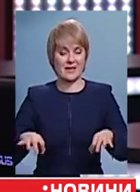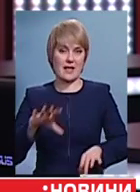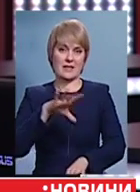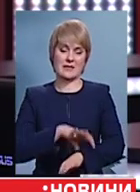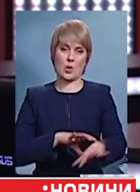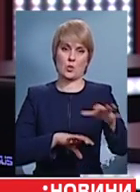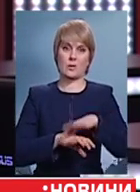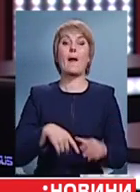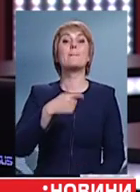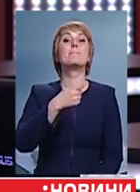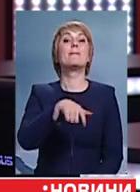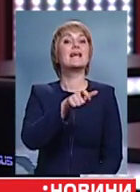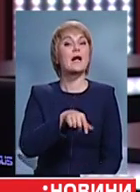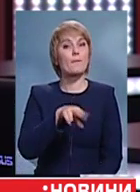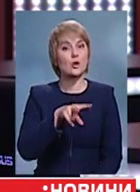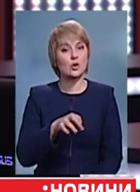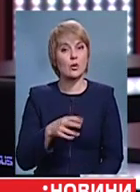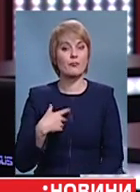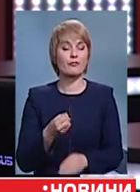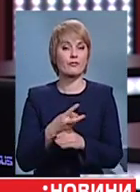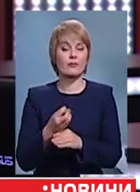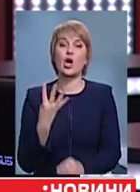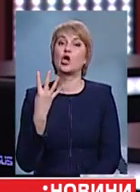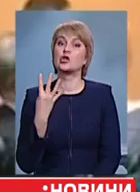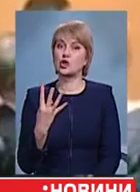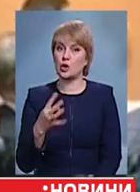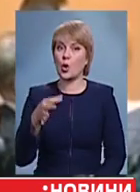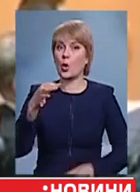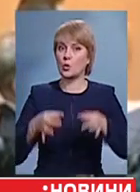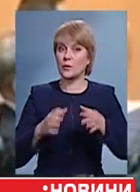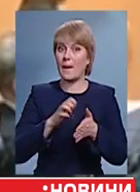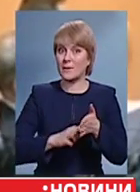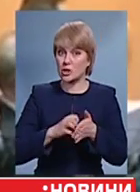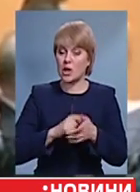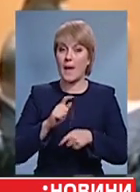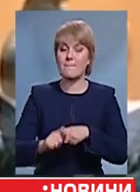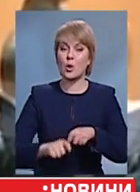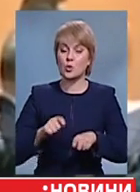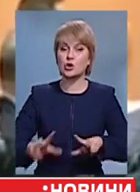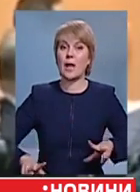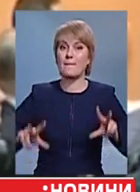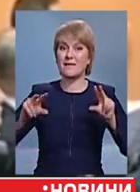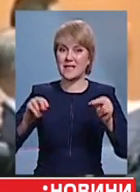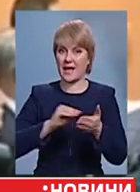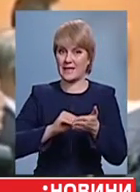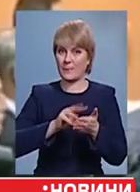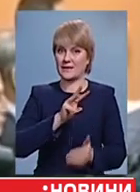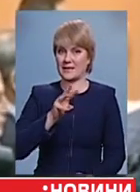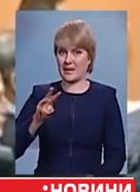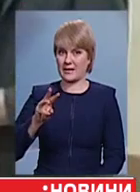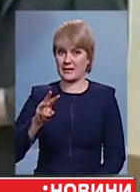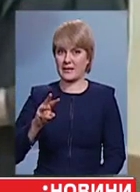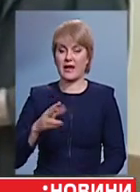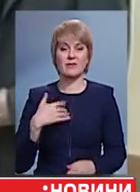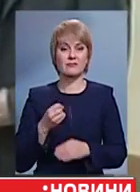І президент Петро Порошенко звільнив 4 суддів. Причина – порушення присяги. Йдеться на сайті глави держави. Зокрема, мантії позбувся